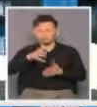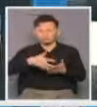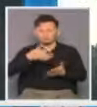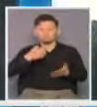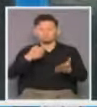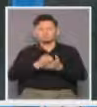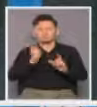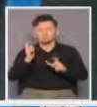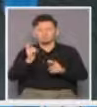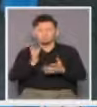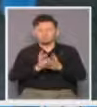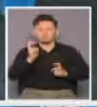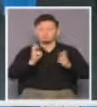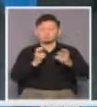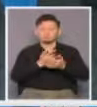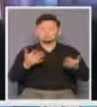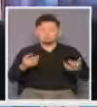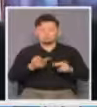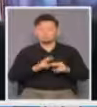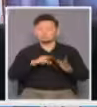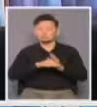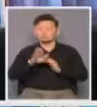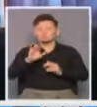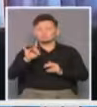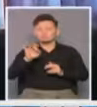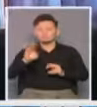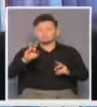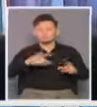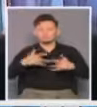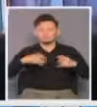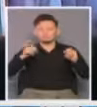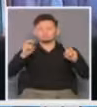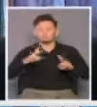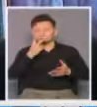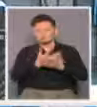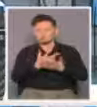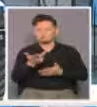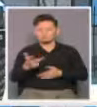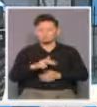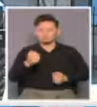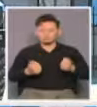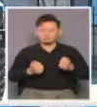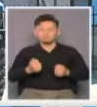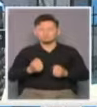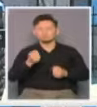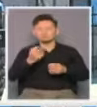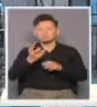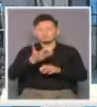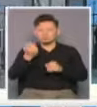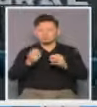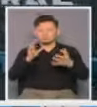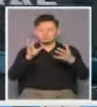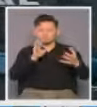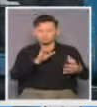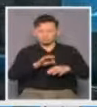ремонтных мастерских. В ЭТРАУ в этот раз компании «Вираж» для демонстрации представлено три автомобиля – автоцистерна, вахтовый автобус